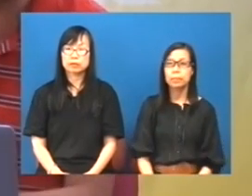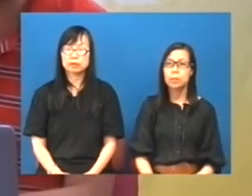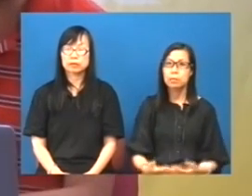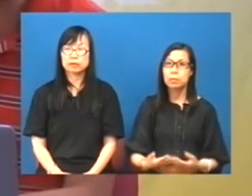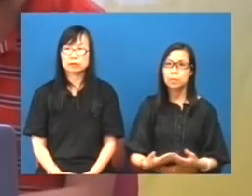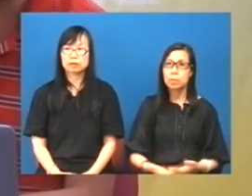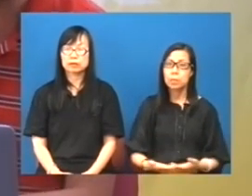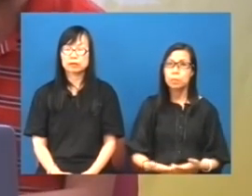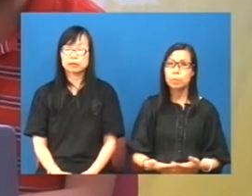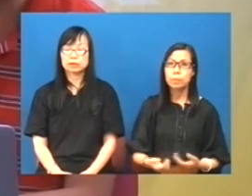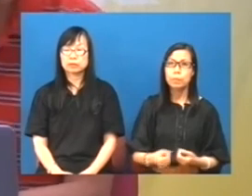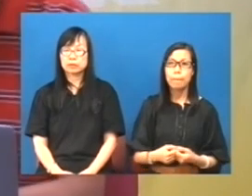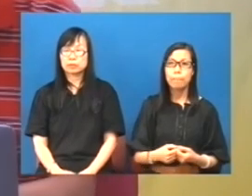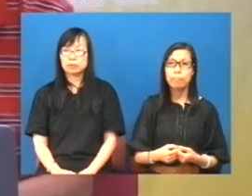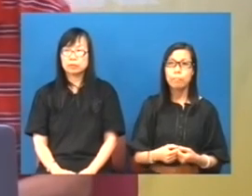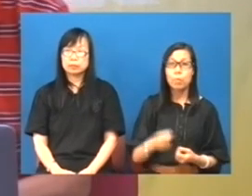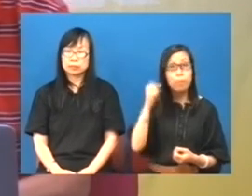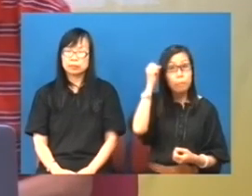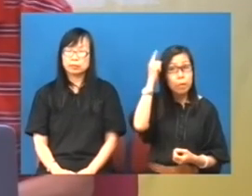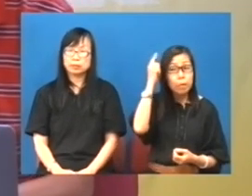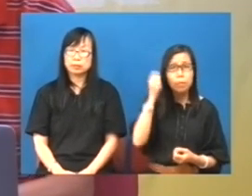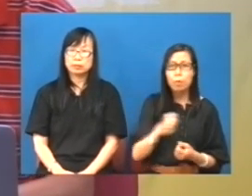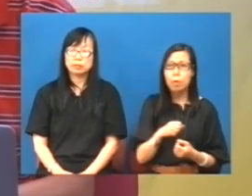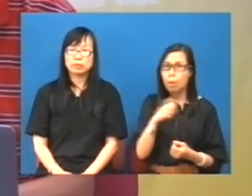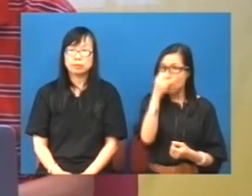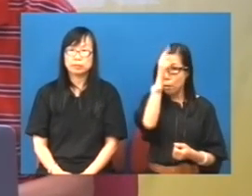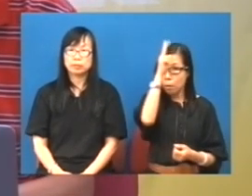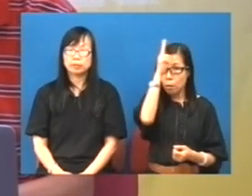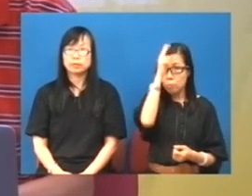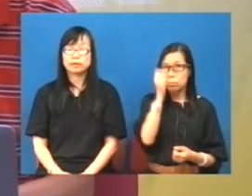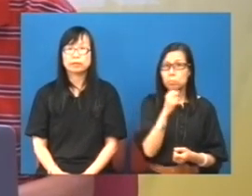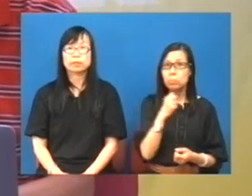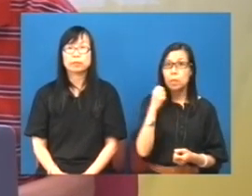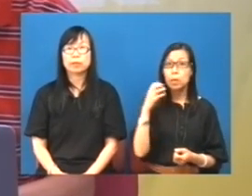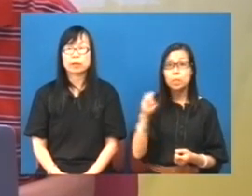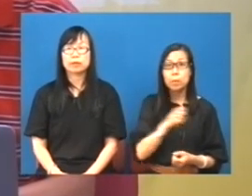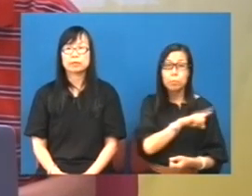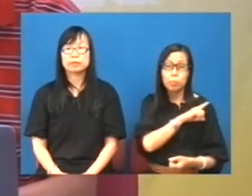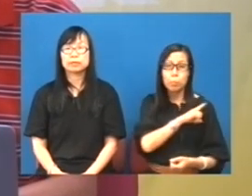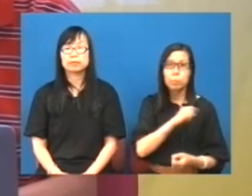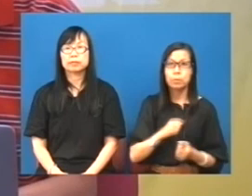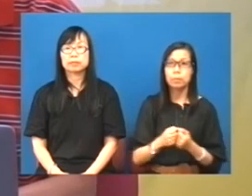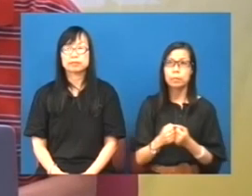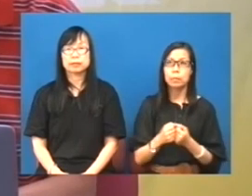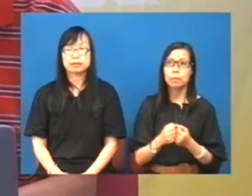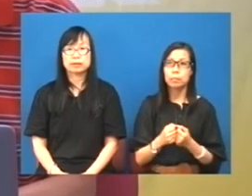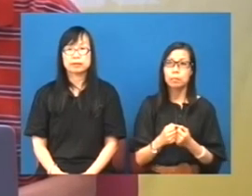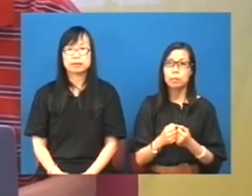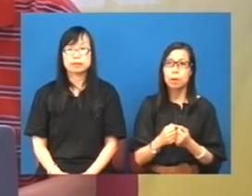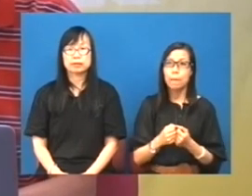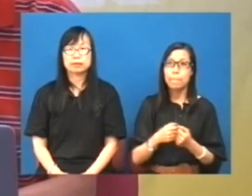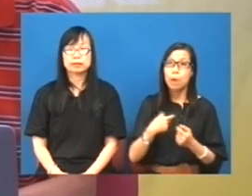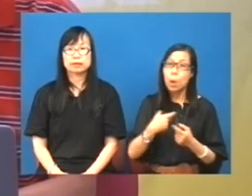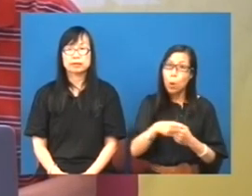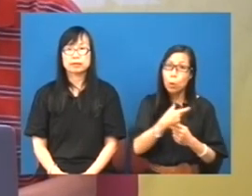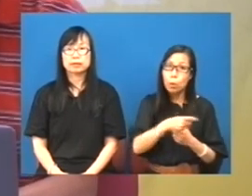這裏其實都發現到香港政府或者我們特區政府本身就是當花很多資